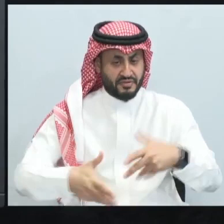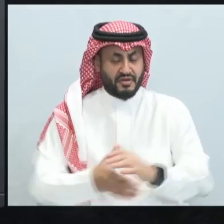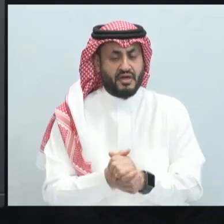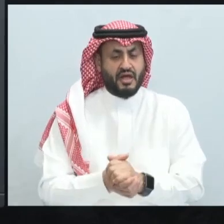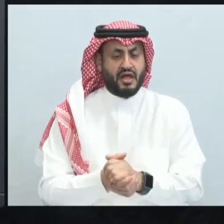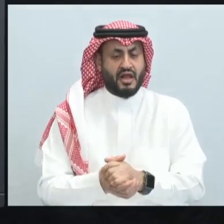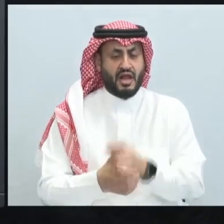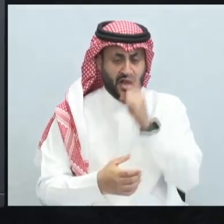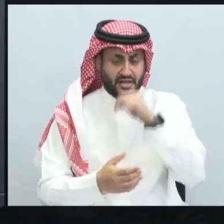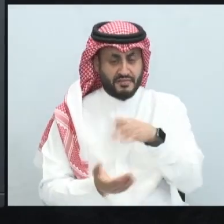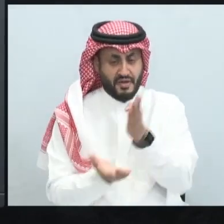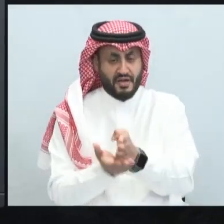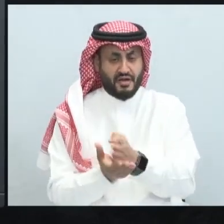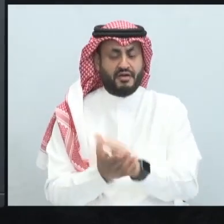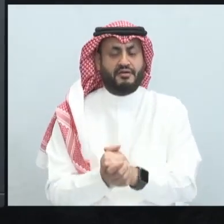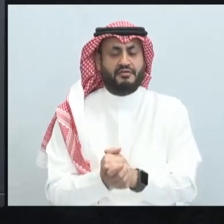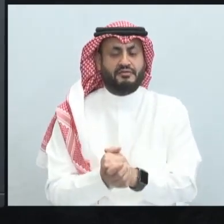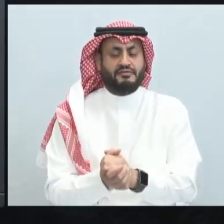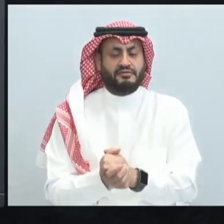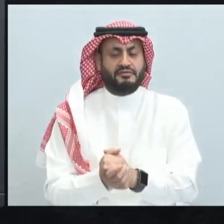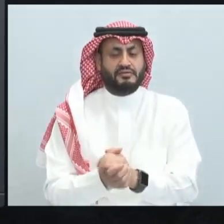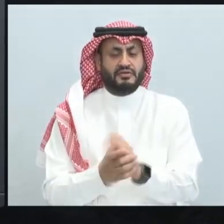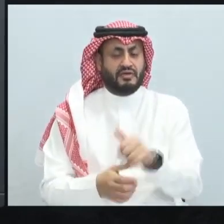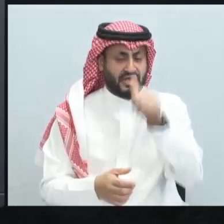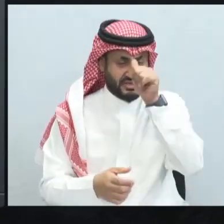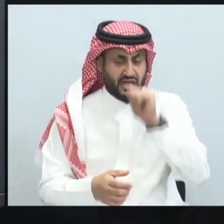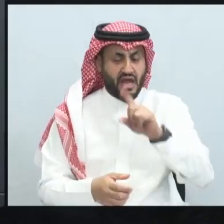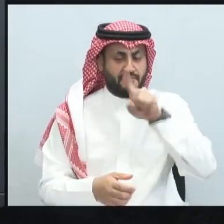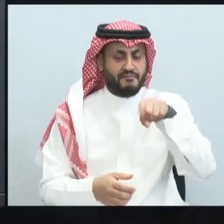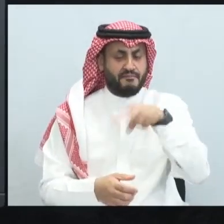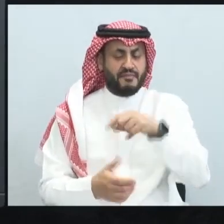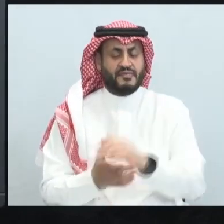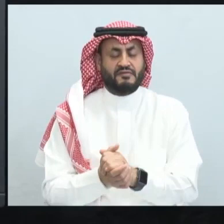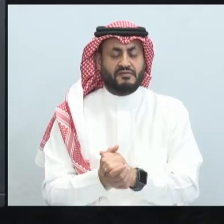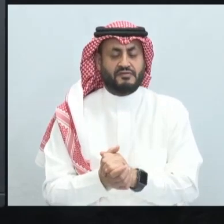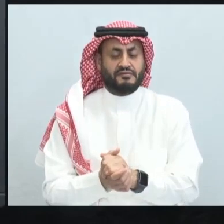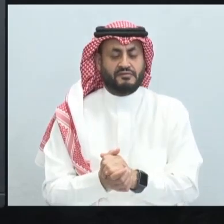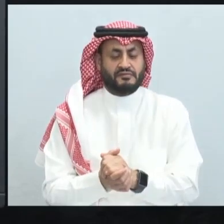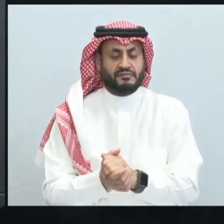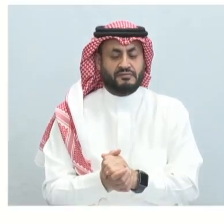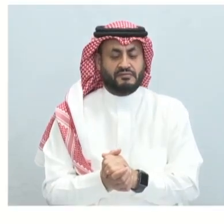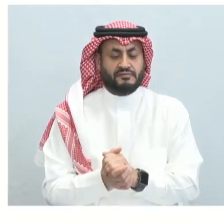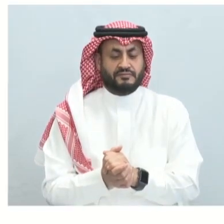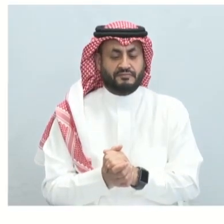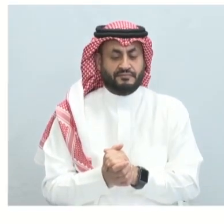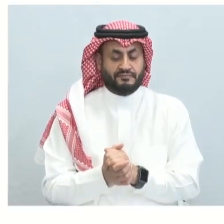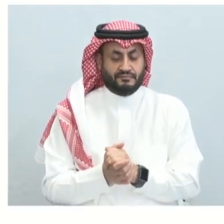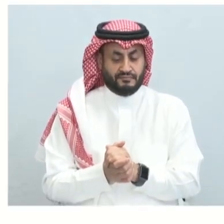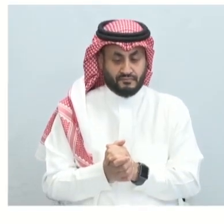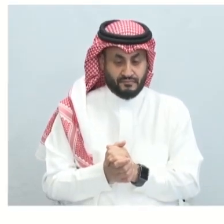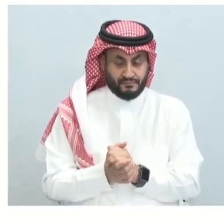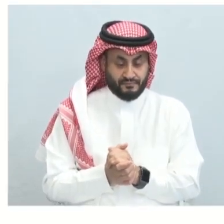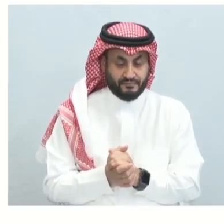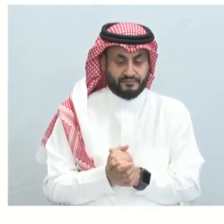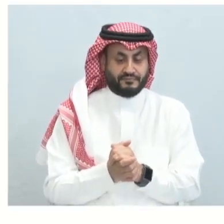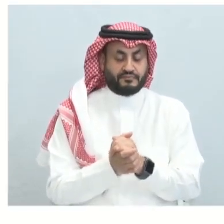حق وكذلك ايضا لا يمازح الا بما يقبل به صاحبه